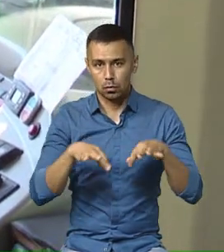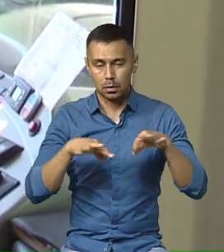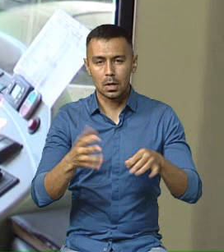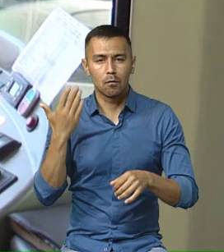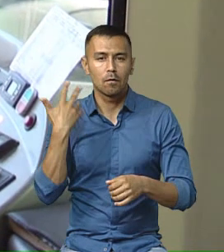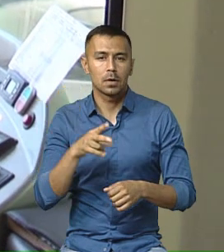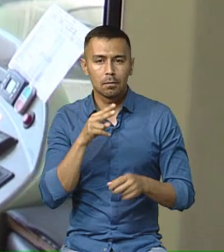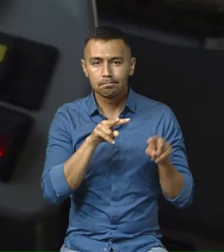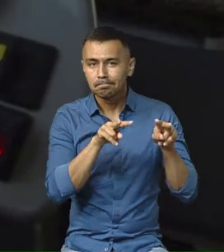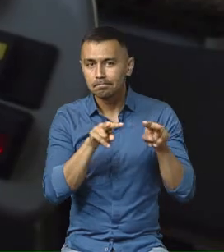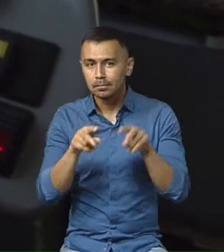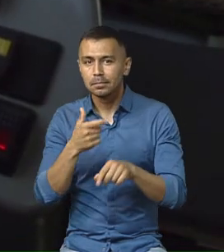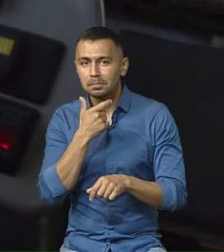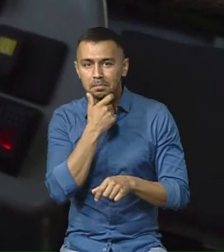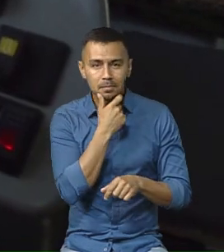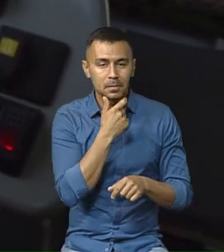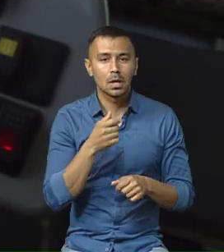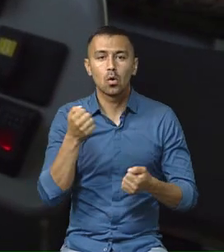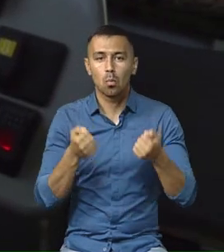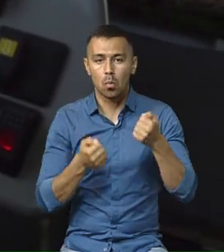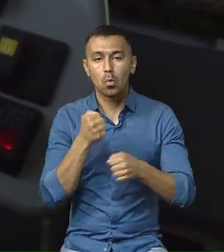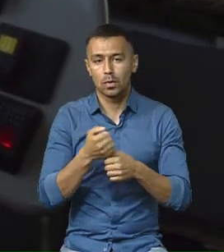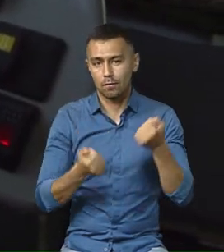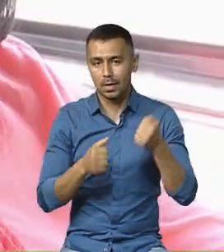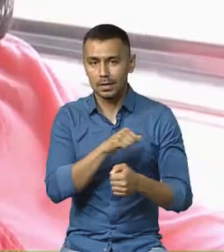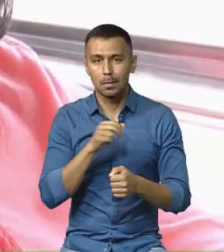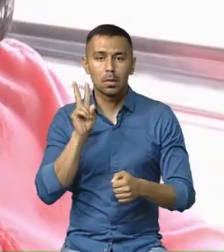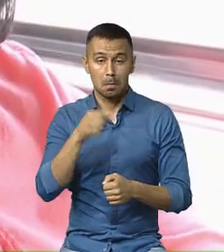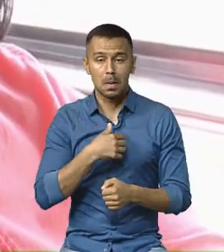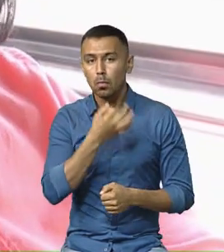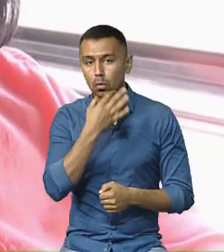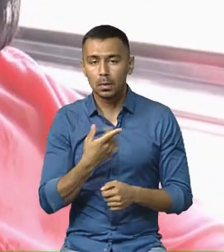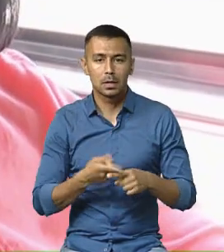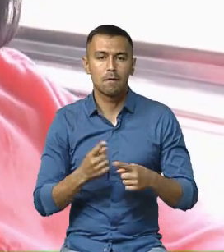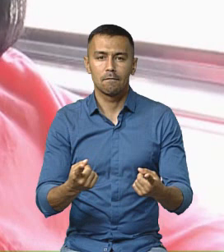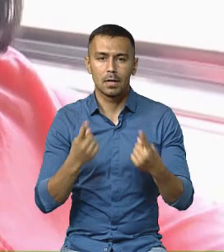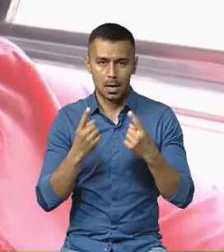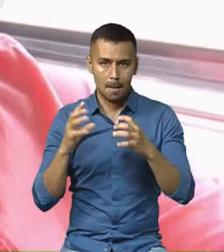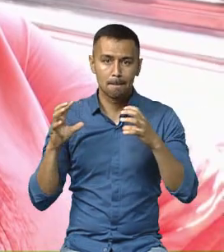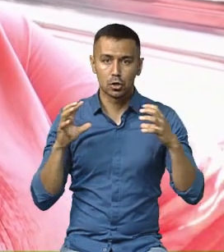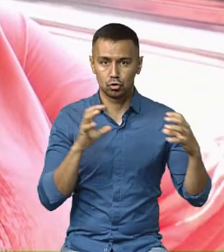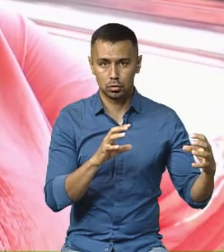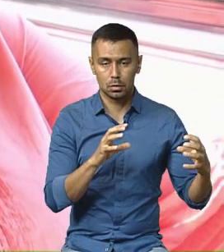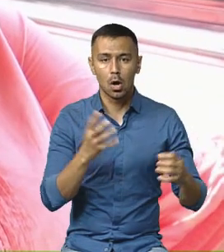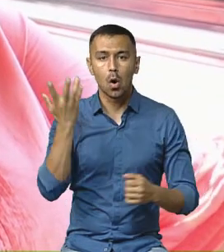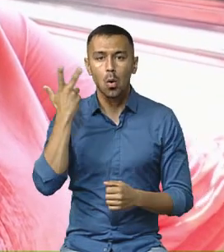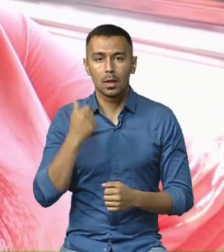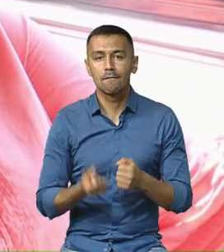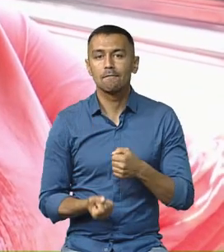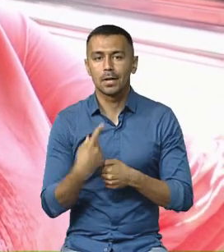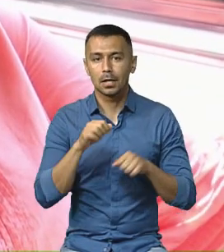Давно вже придивлялася до роботи водіїв. Сам тролейбус мені подобається, це великогабаритна машина. Коли